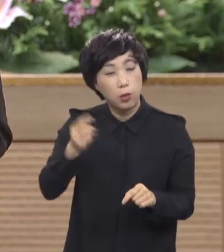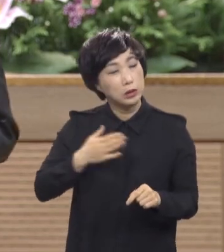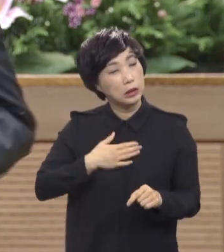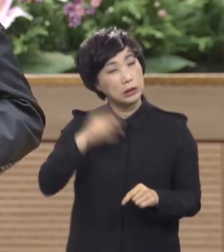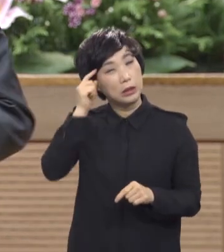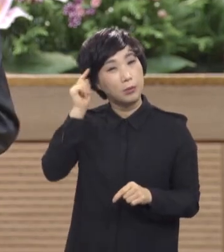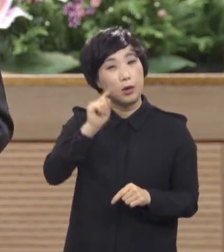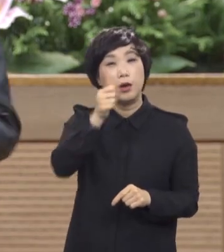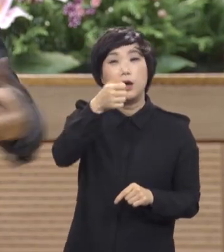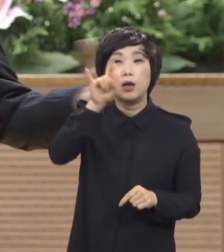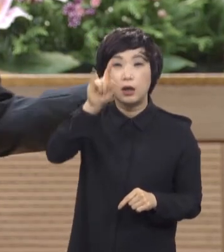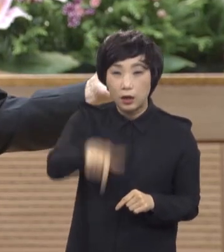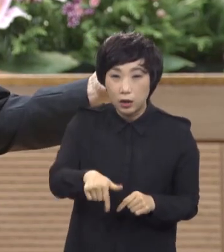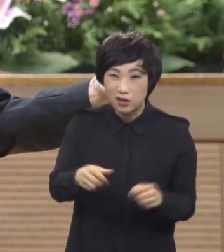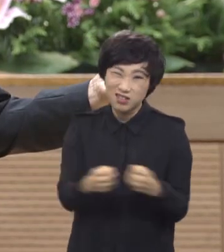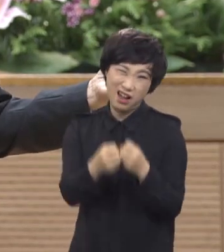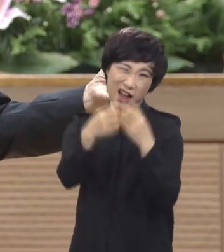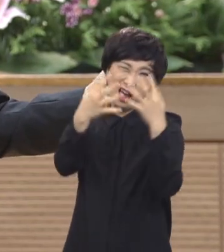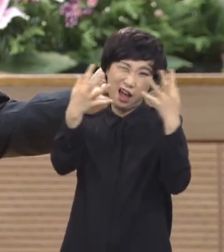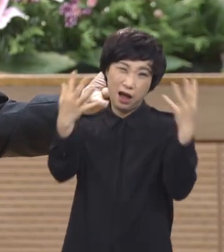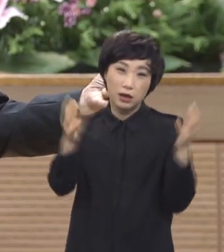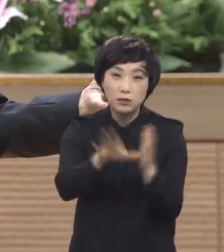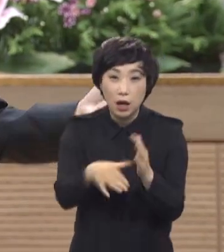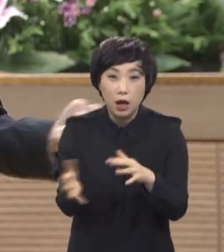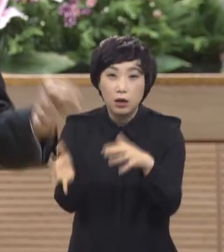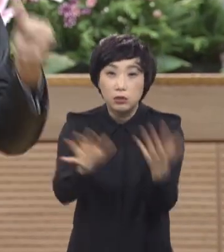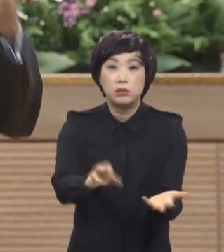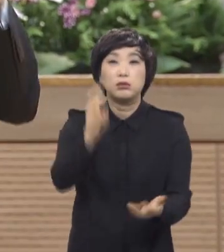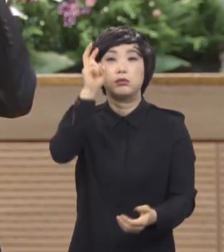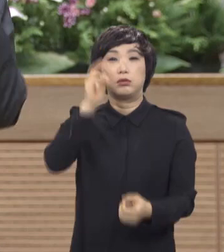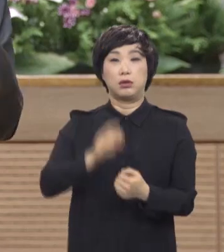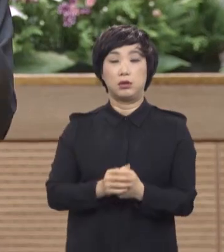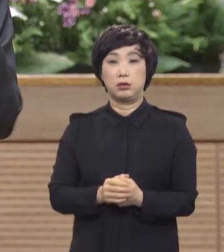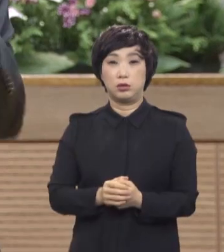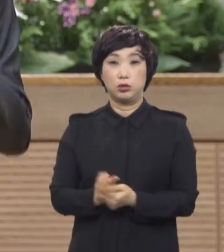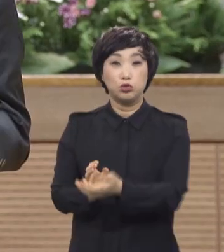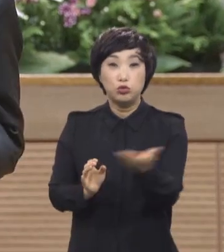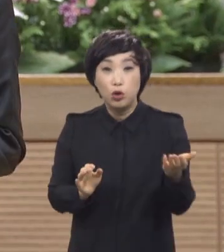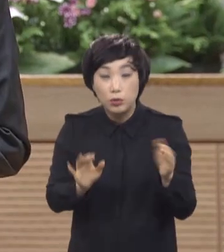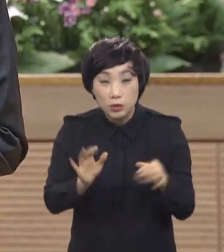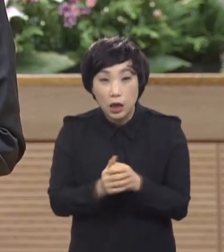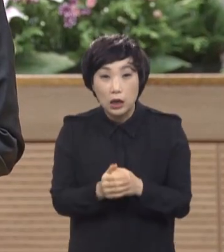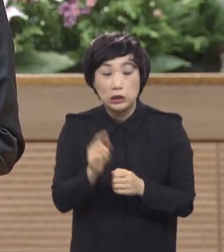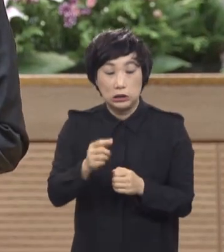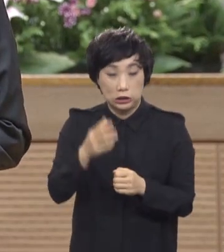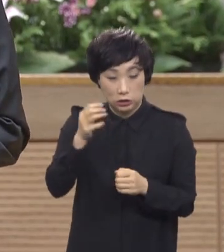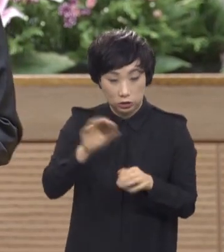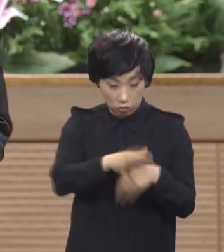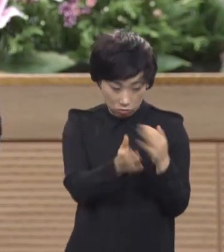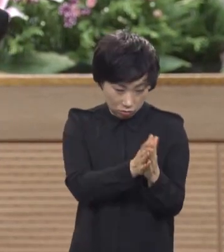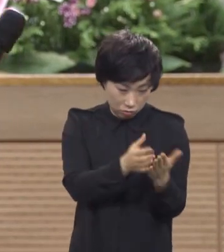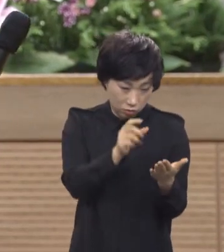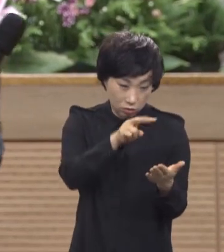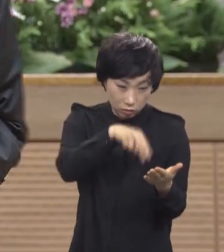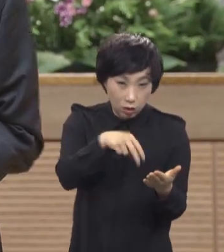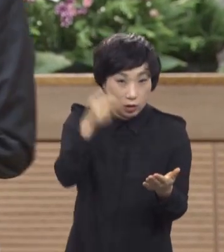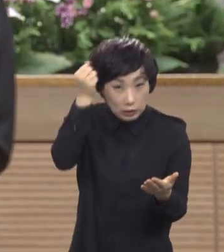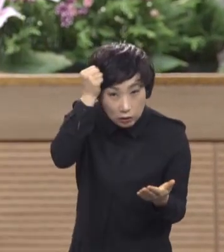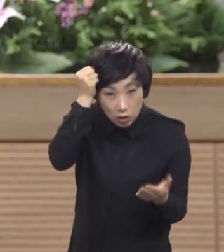핵무기가 사정없이 터져나올 때 그런 일이 될 것이다 우리는 그런 일을 기억해가면서 이제